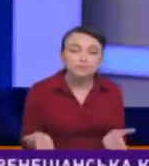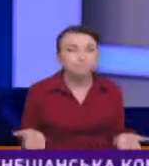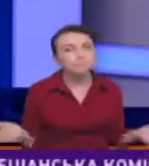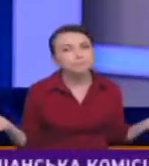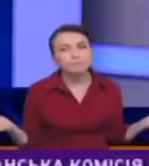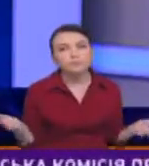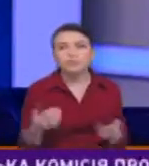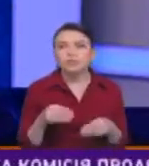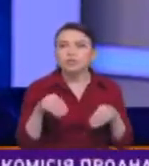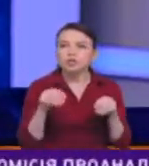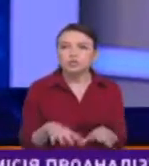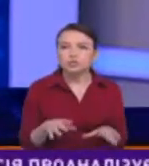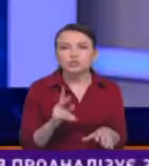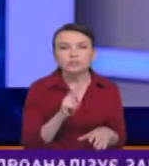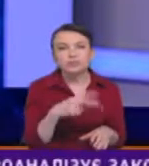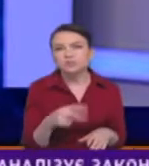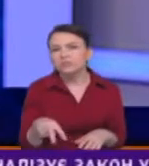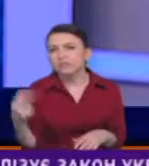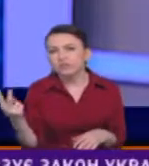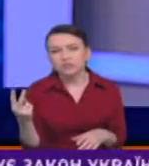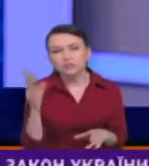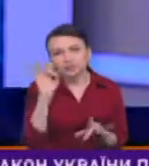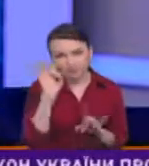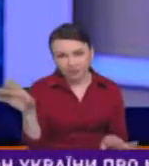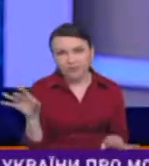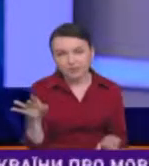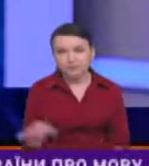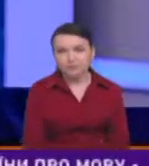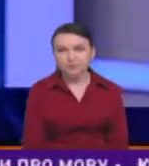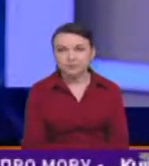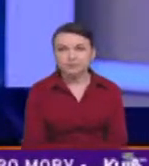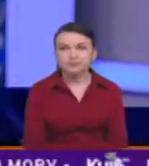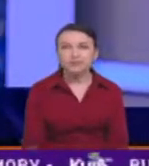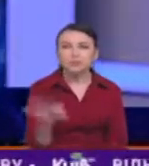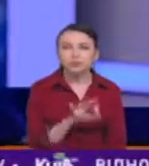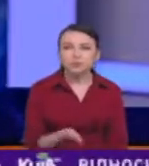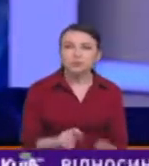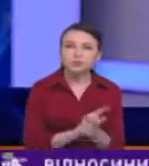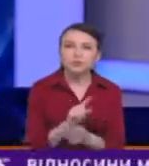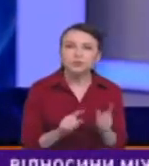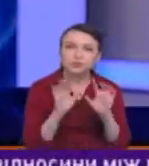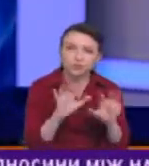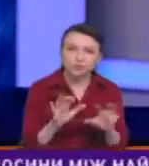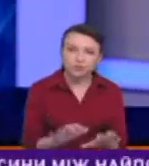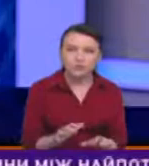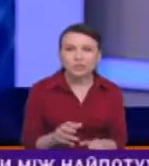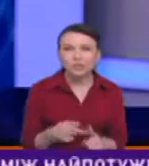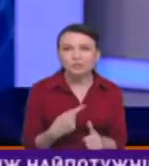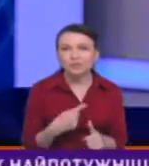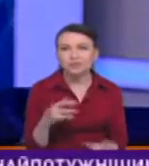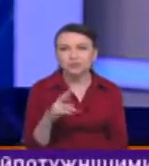рішення 22-22 знамените, значить, про зміни до Конституції імені Януковича. Я